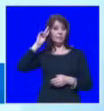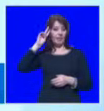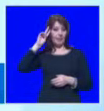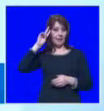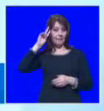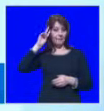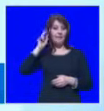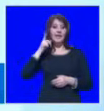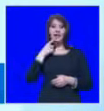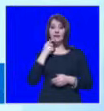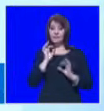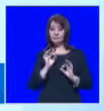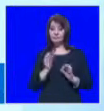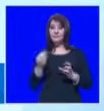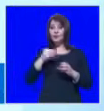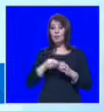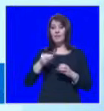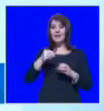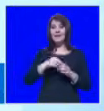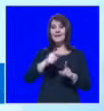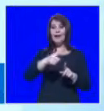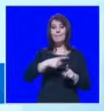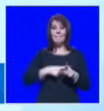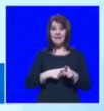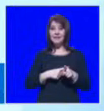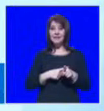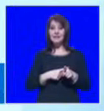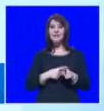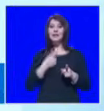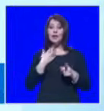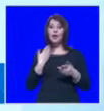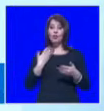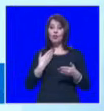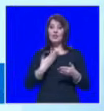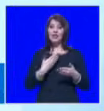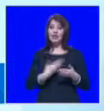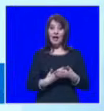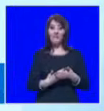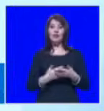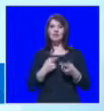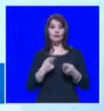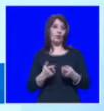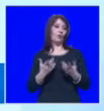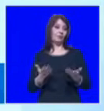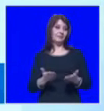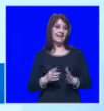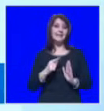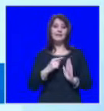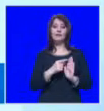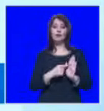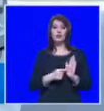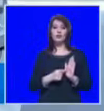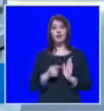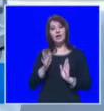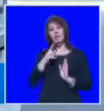критерий. И точно за това всеки допълнителен месец ни приближава все повече към тези заветни... Ще ви попитам за